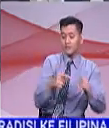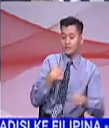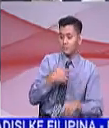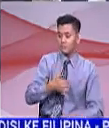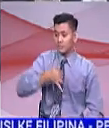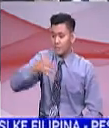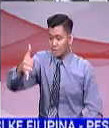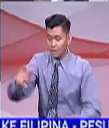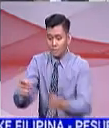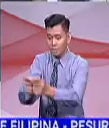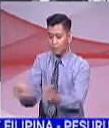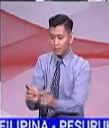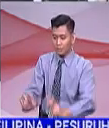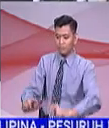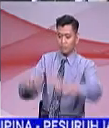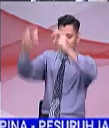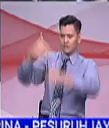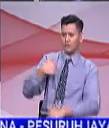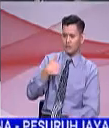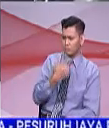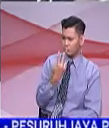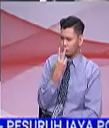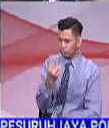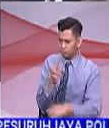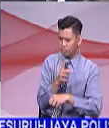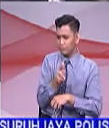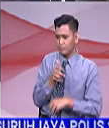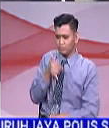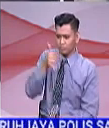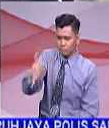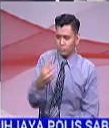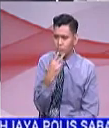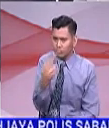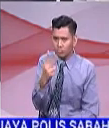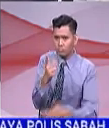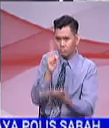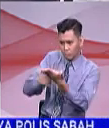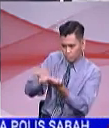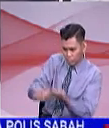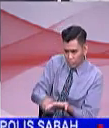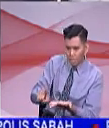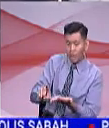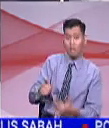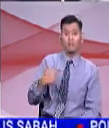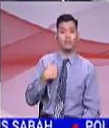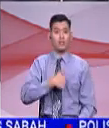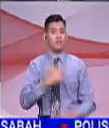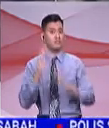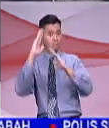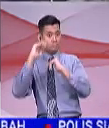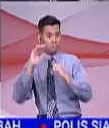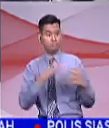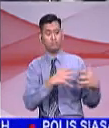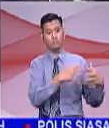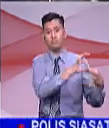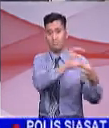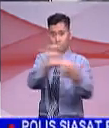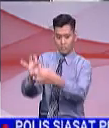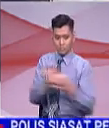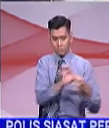pengetahuan RTM, berdasarkan tim pemantau ke kilang-kilang ni, kita akan minta kerjasama daripada